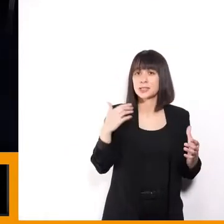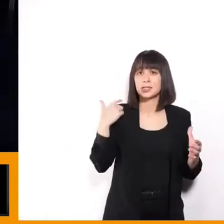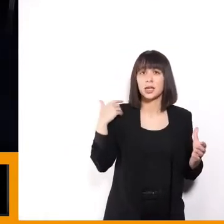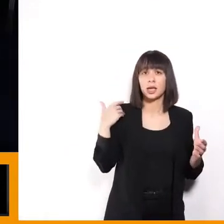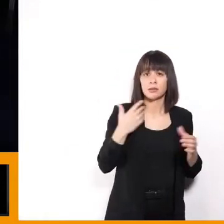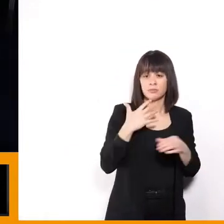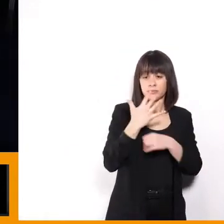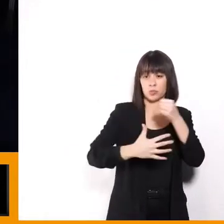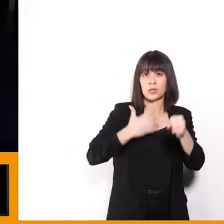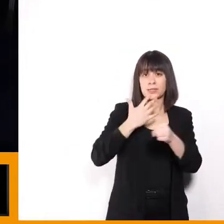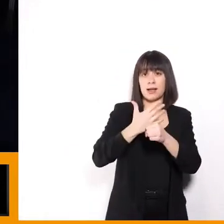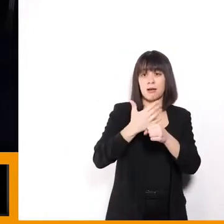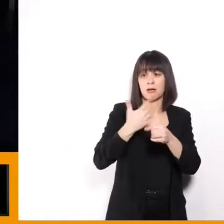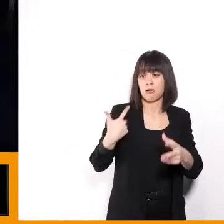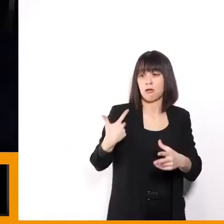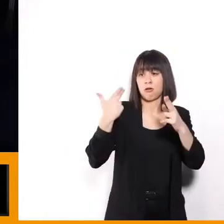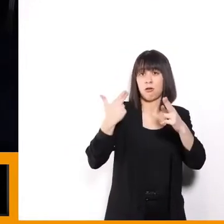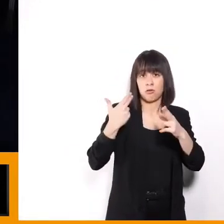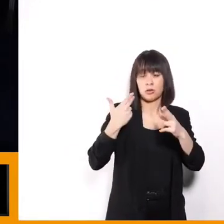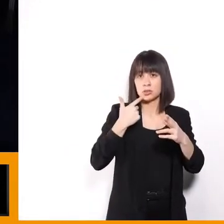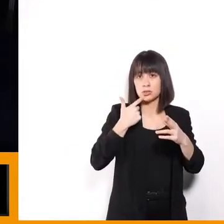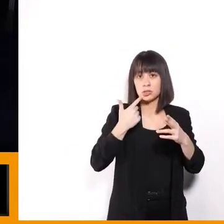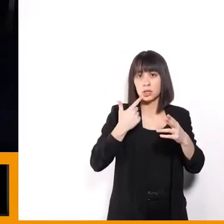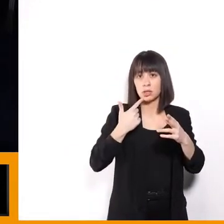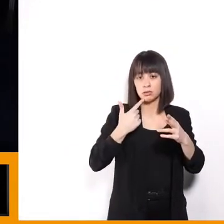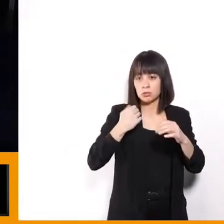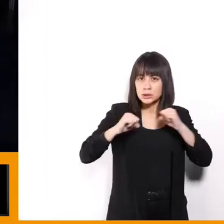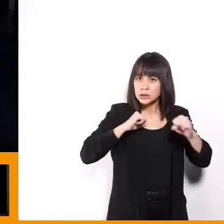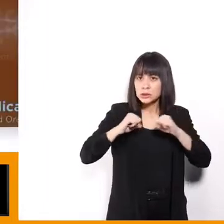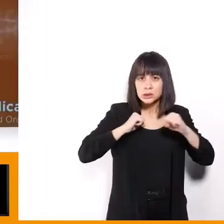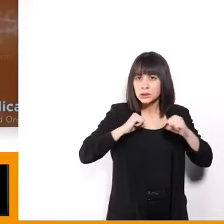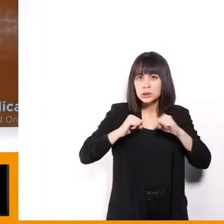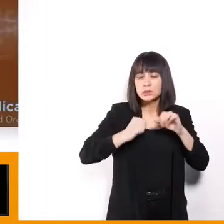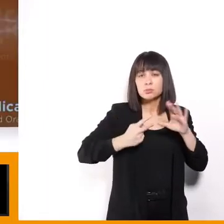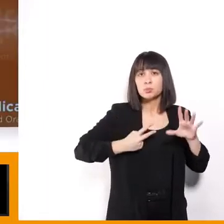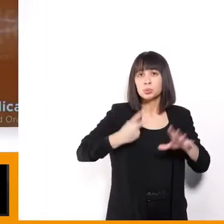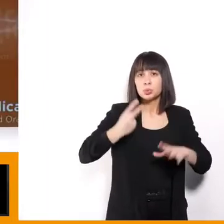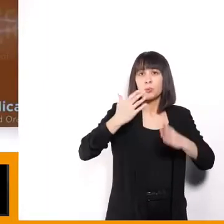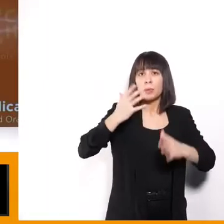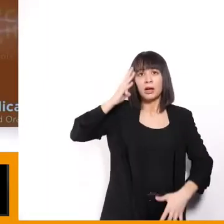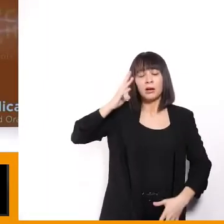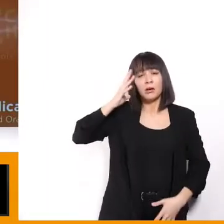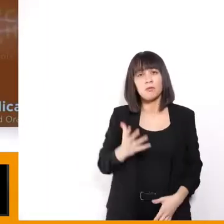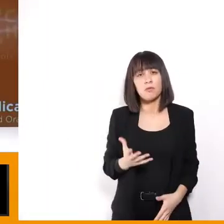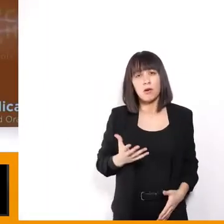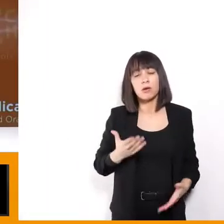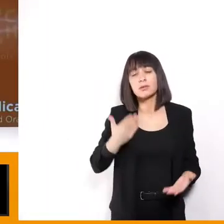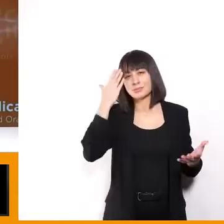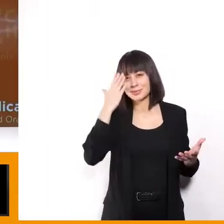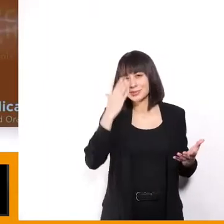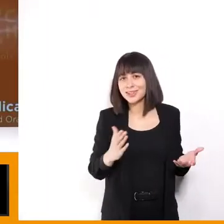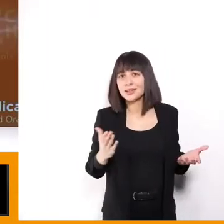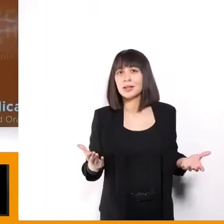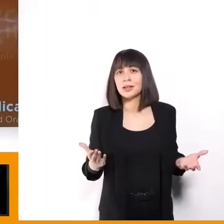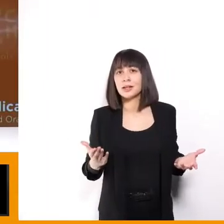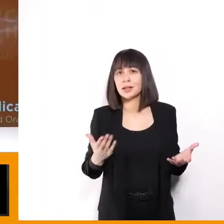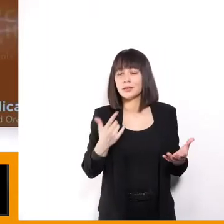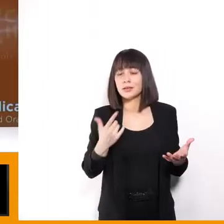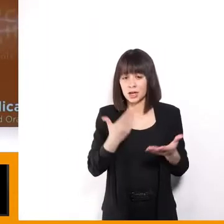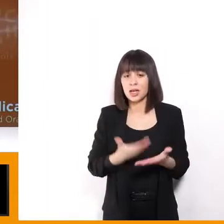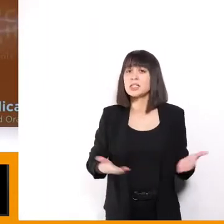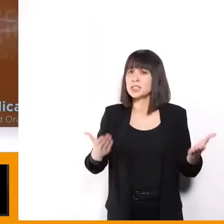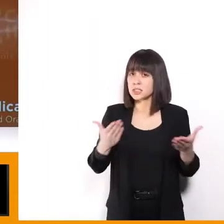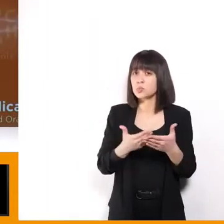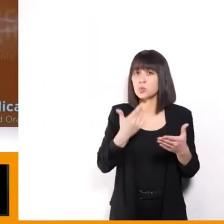les 5 dernières années. Ce qui est vrai, il y a eu des actions menées, mais on sait, le monde, que la situation est encore très,